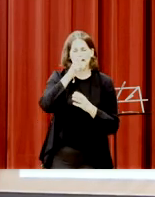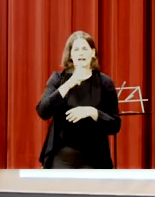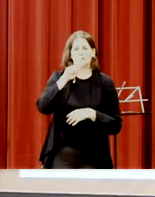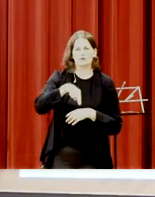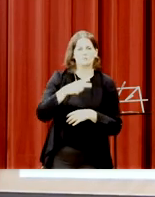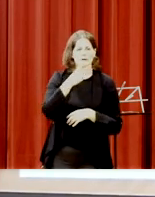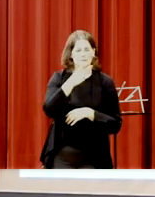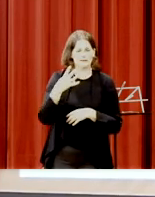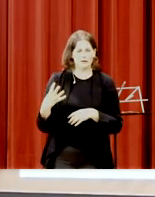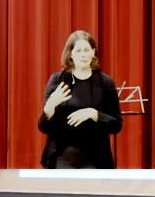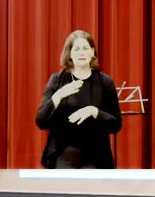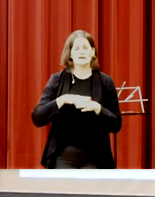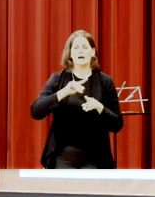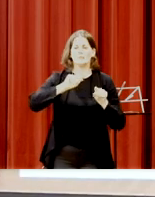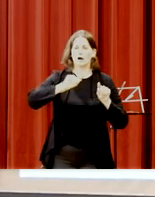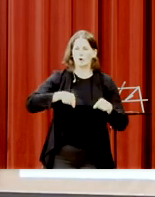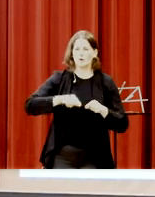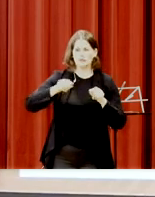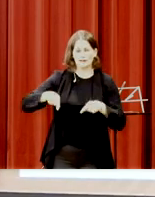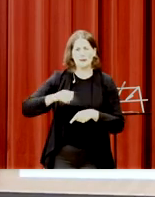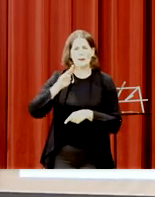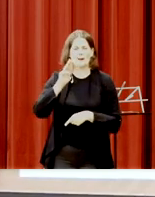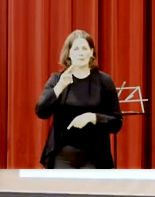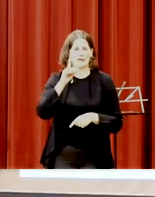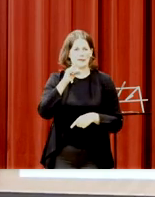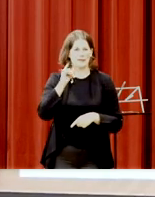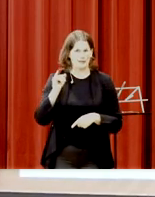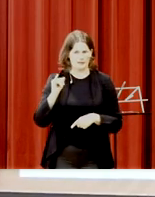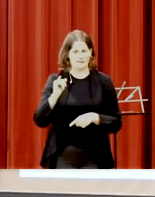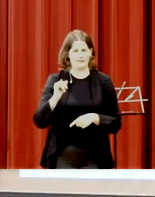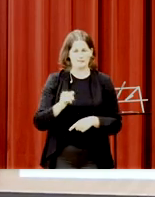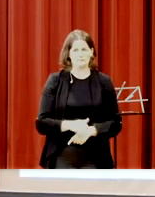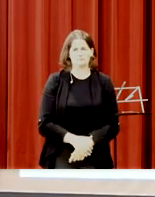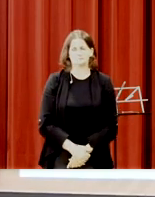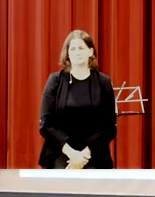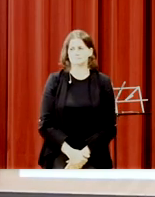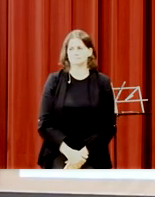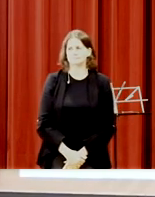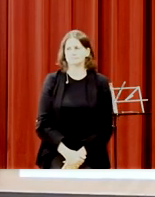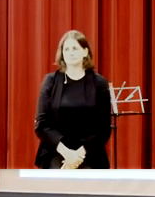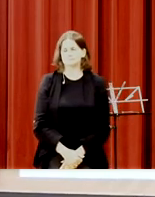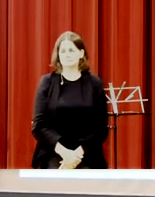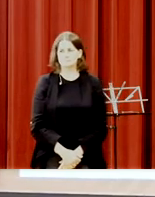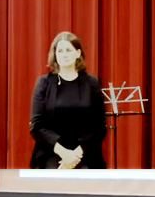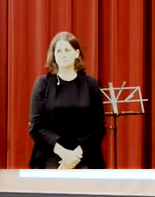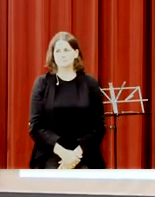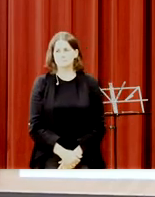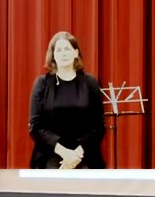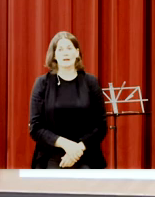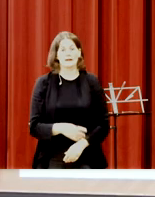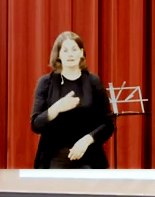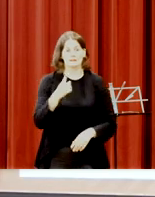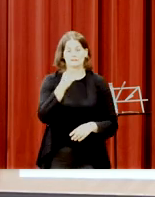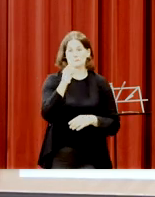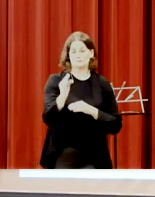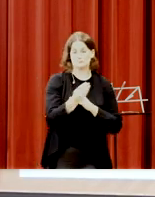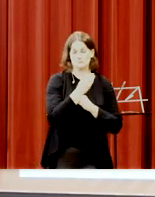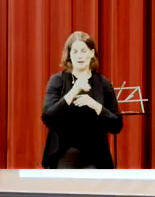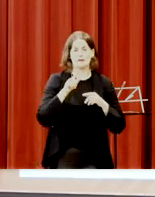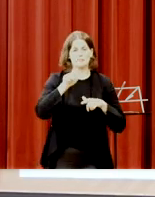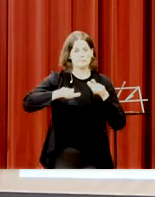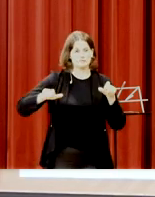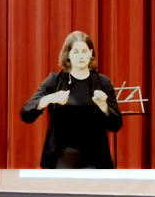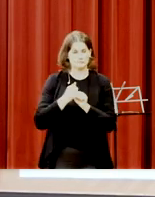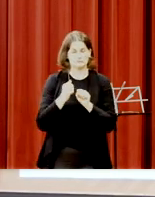Aquesta arribada de noves places, que quan va aprovar-se la LOSU no n'hi havia cap,